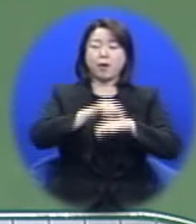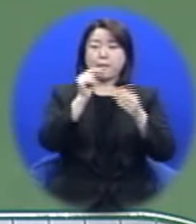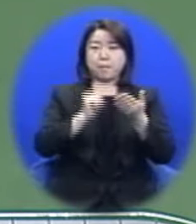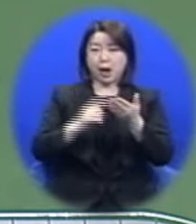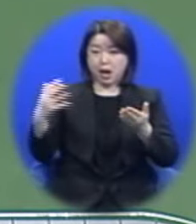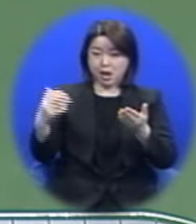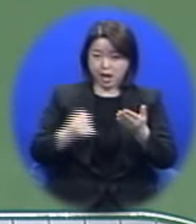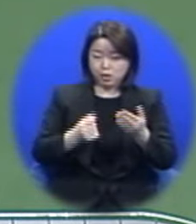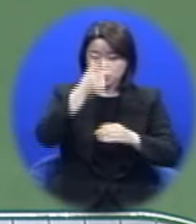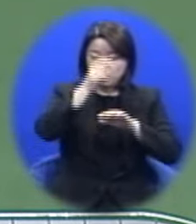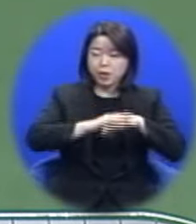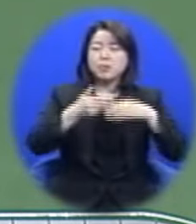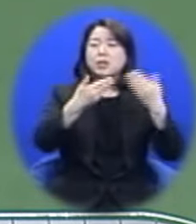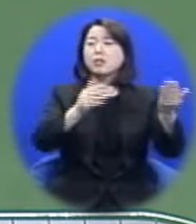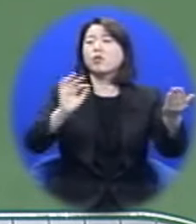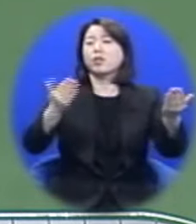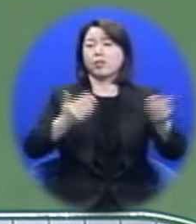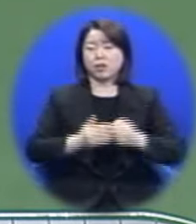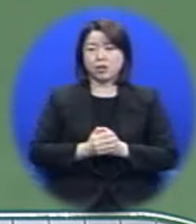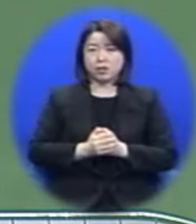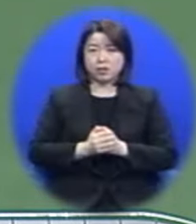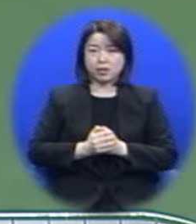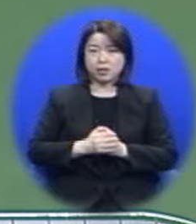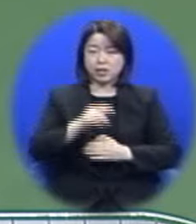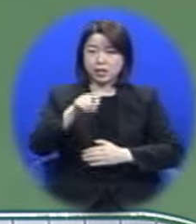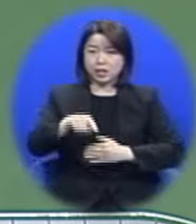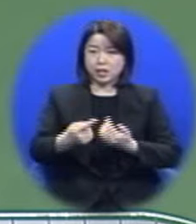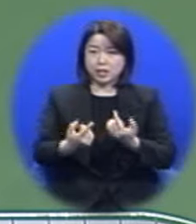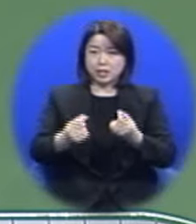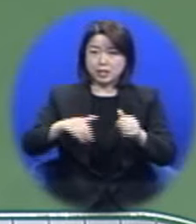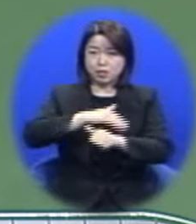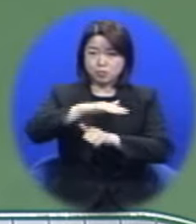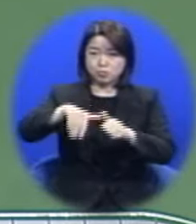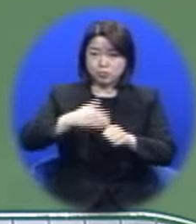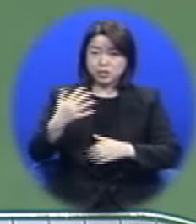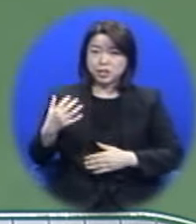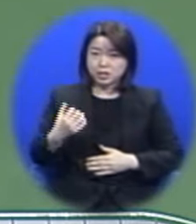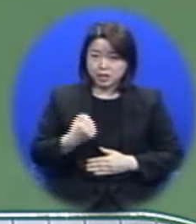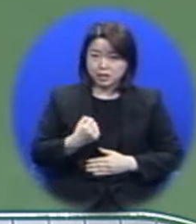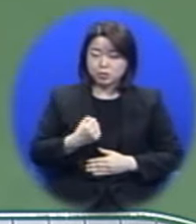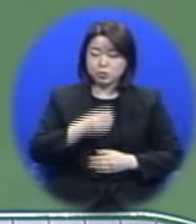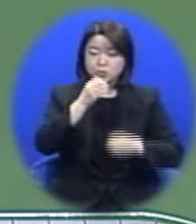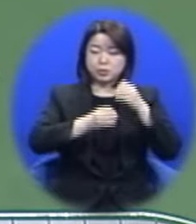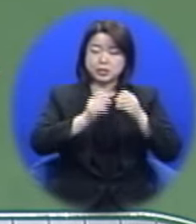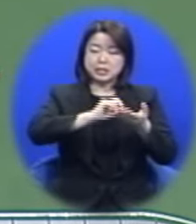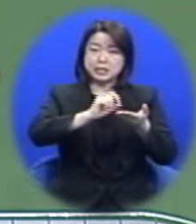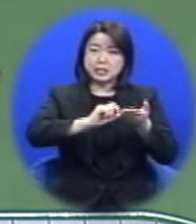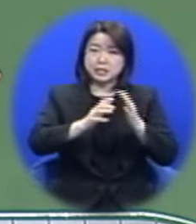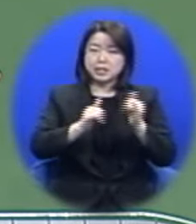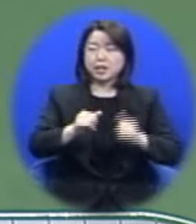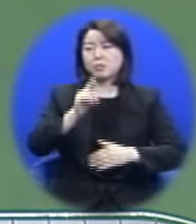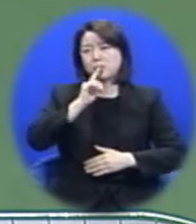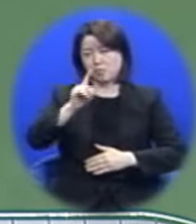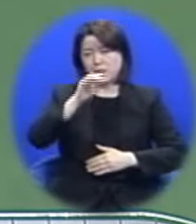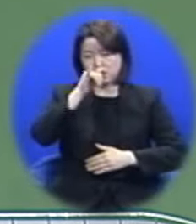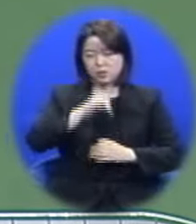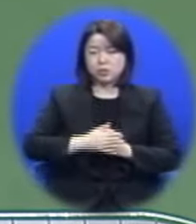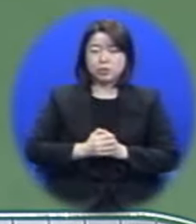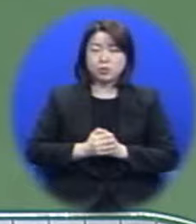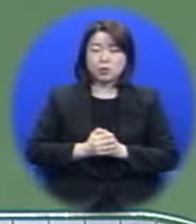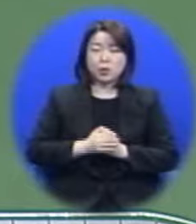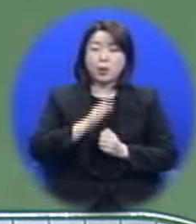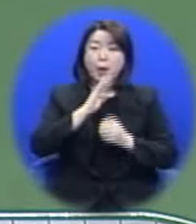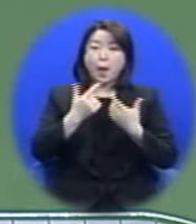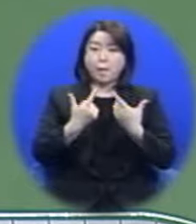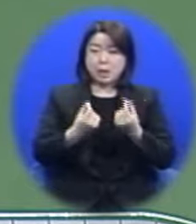드리셔야 돼요. 그런 분위기로 시편 기자가 말하고 있는 거예요. 마치